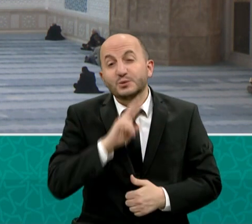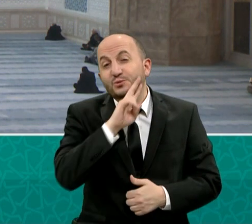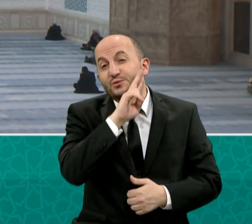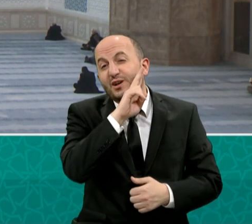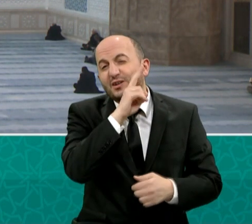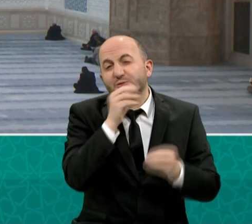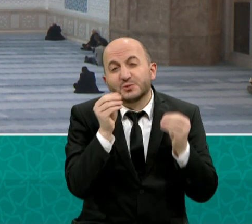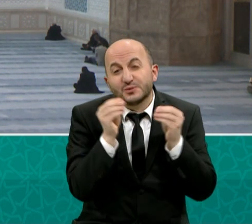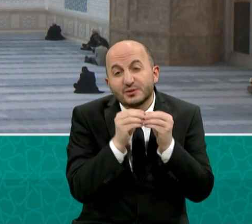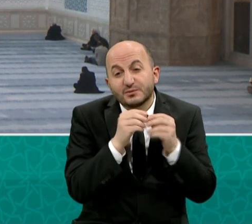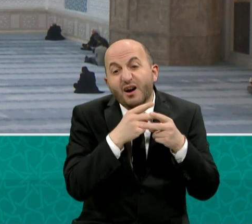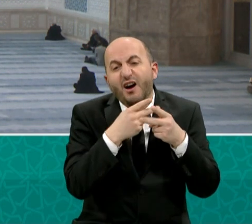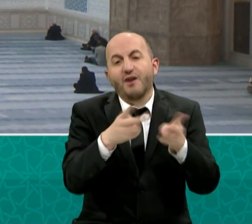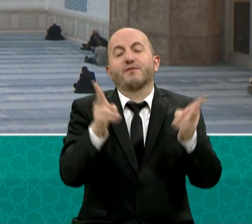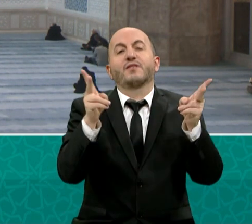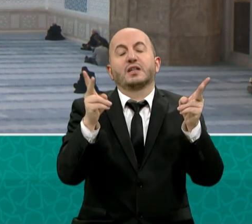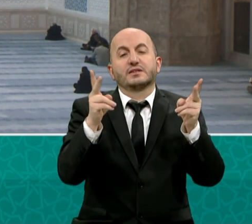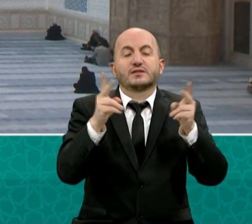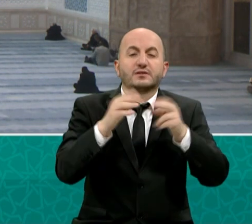Günahlarımızı, kusurlarımızı affeylesin.